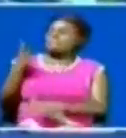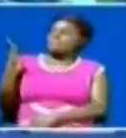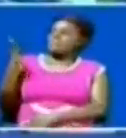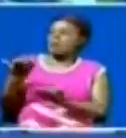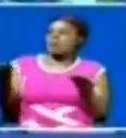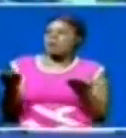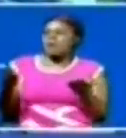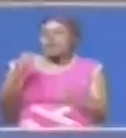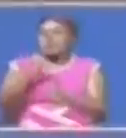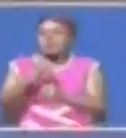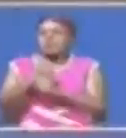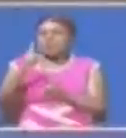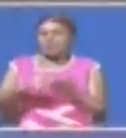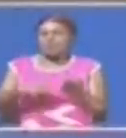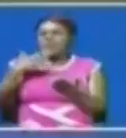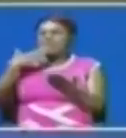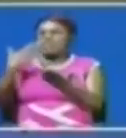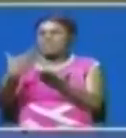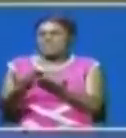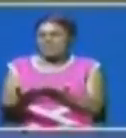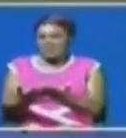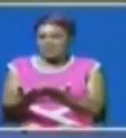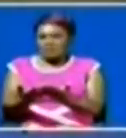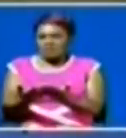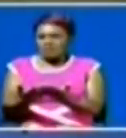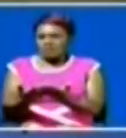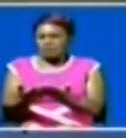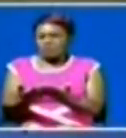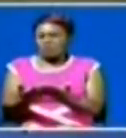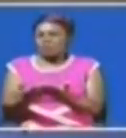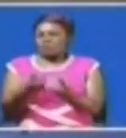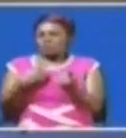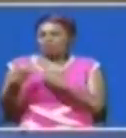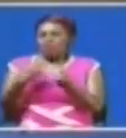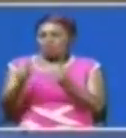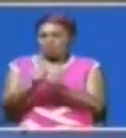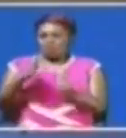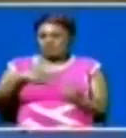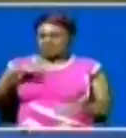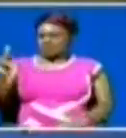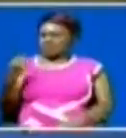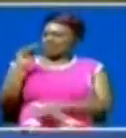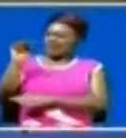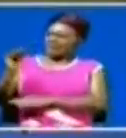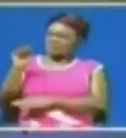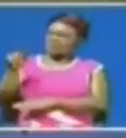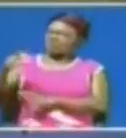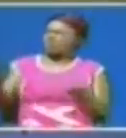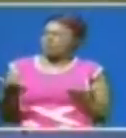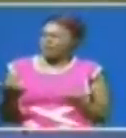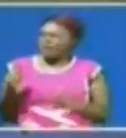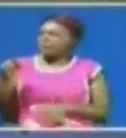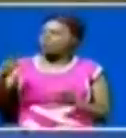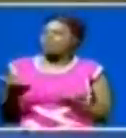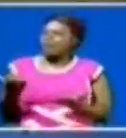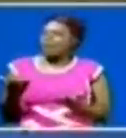na anafanya nini. Mheshimiwa, shukrani sana kwa kuweza kutenga muda wako kuweza kuzungumza nasi. Wakenya mko nauliza Mheshimiwa Chelaite